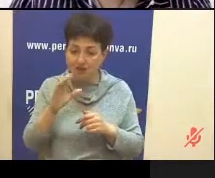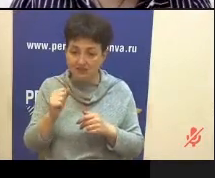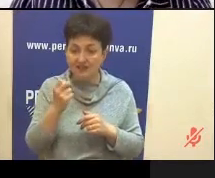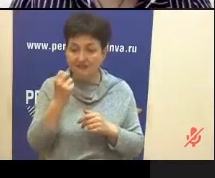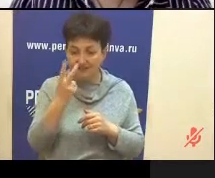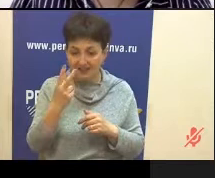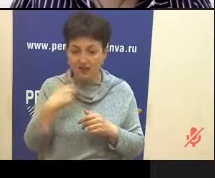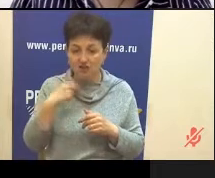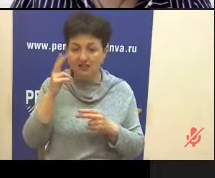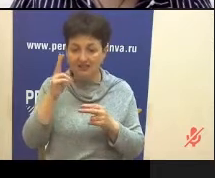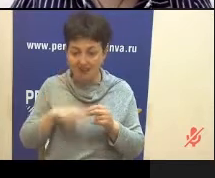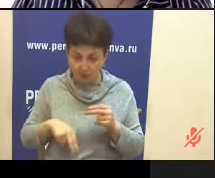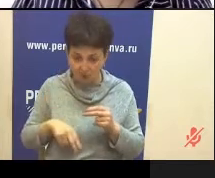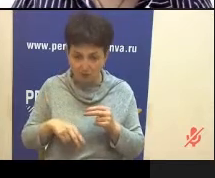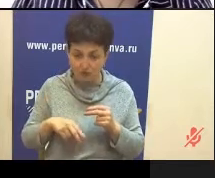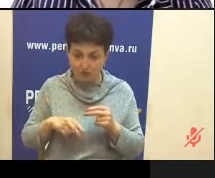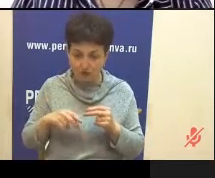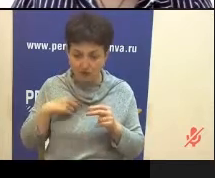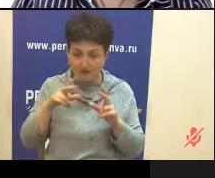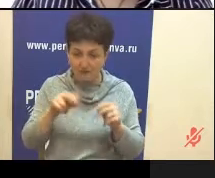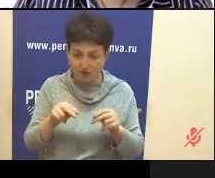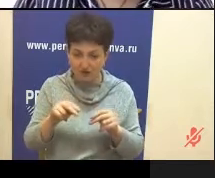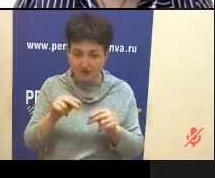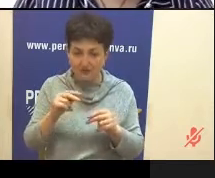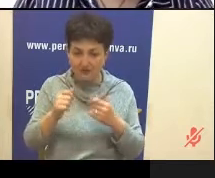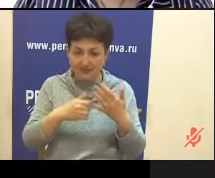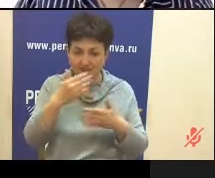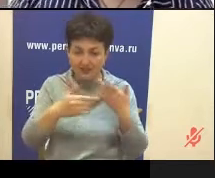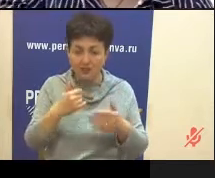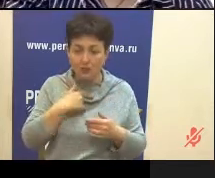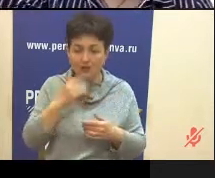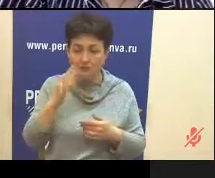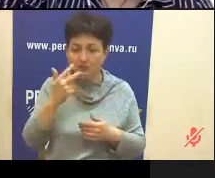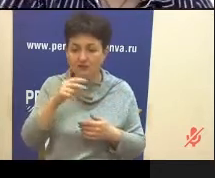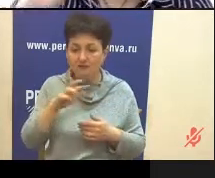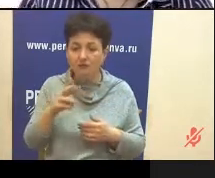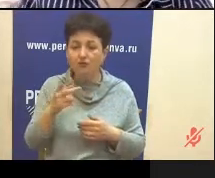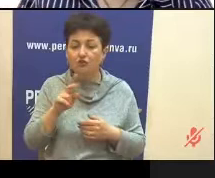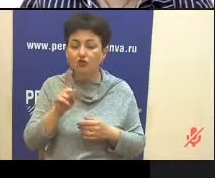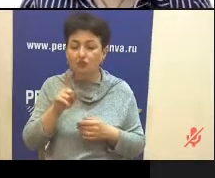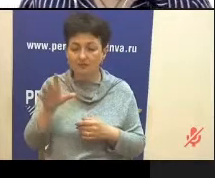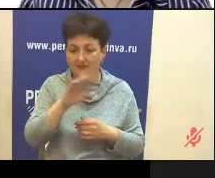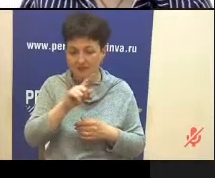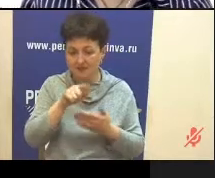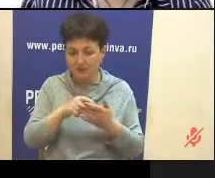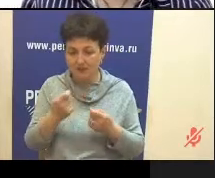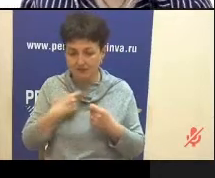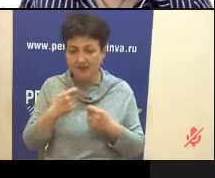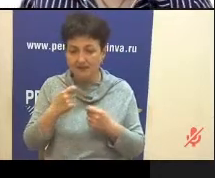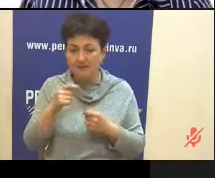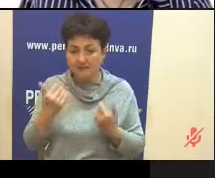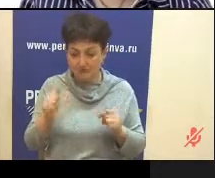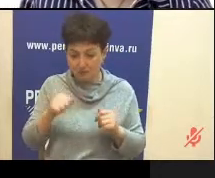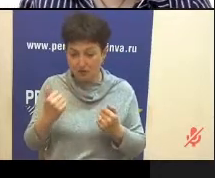полтора часа. В 12 я закончу, обещаю вам, со слайдами, и у нас будет полчаса на то, чтобы задать все вопросы.